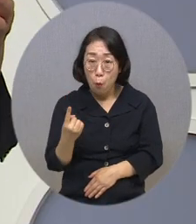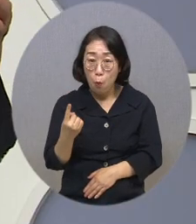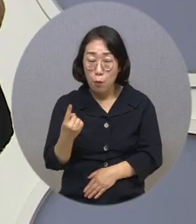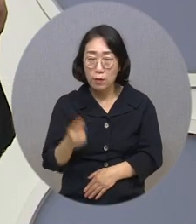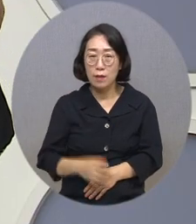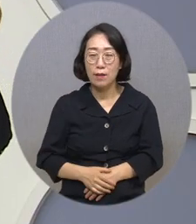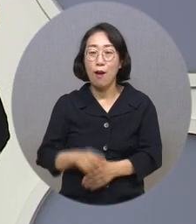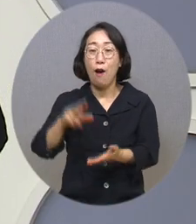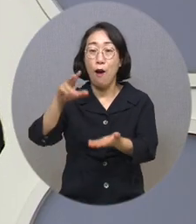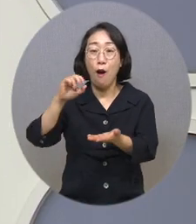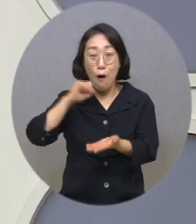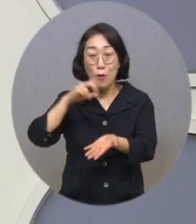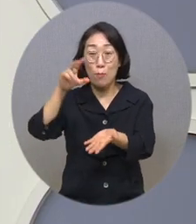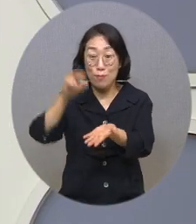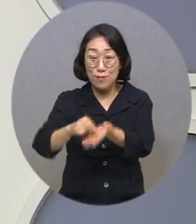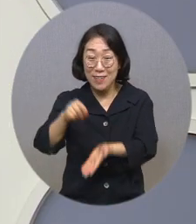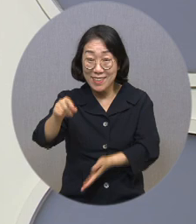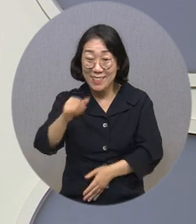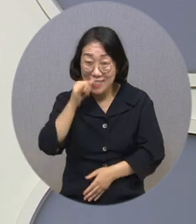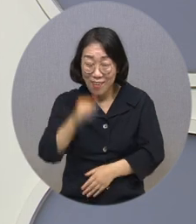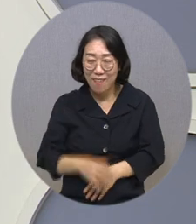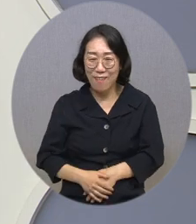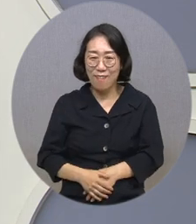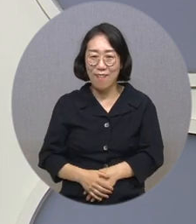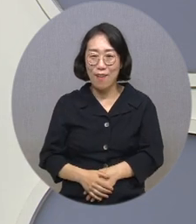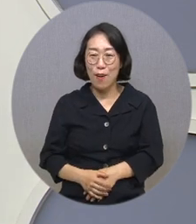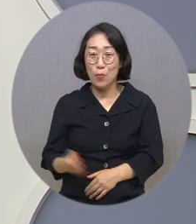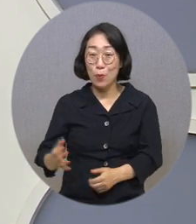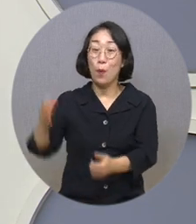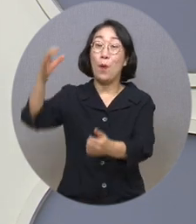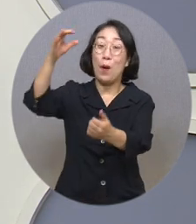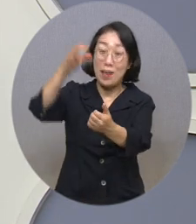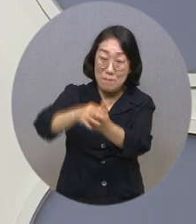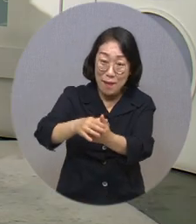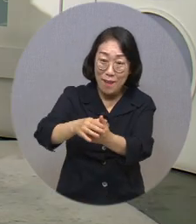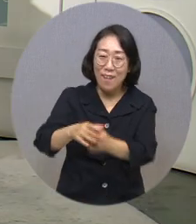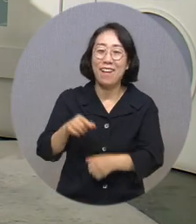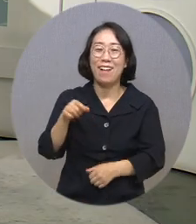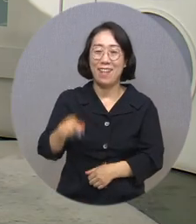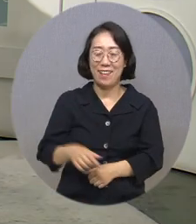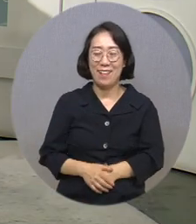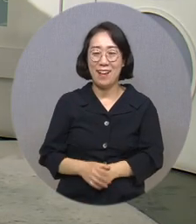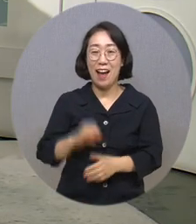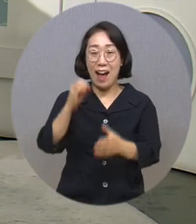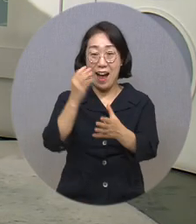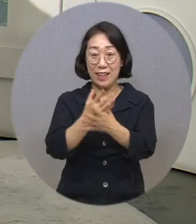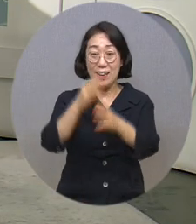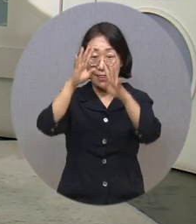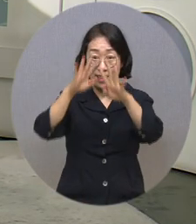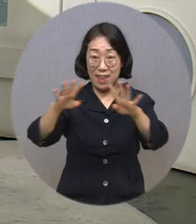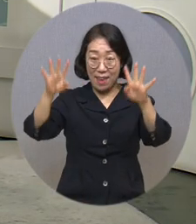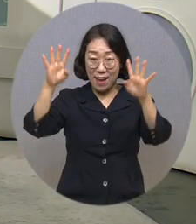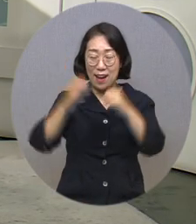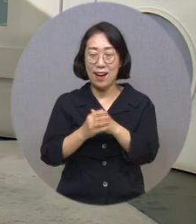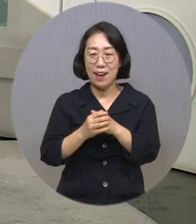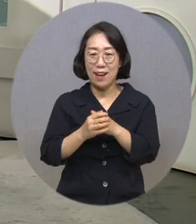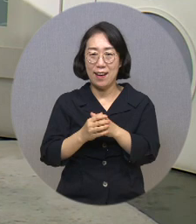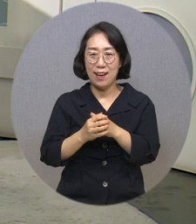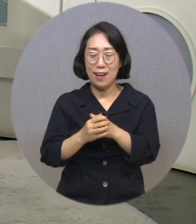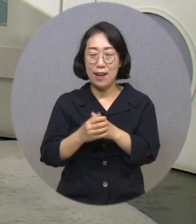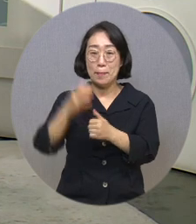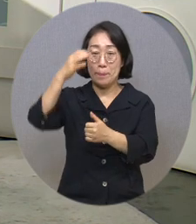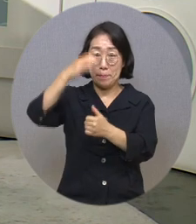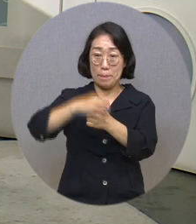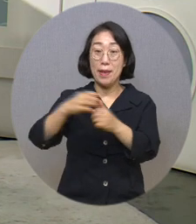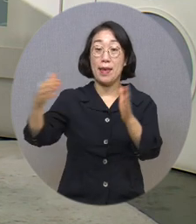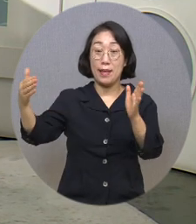제한대학에 걸린 중이 있습니다. 대학의 해결사이시네요. 아니 그런데 이제 안양대학의 이제 임기가 다 됐고 네.